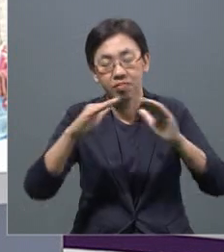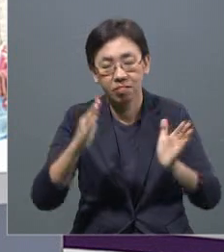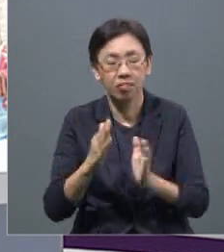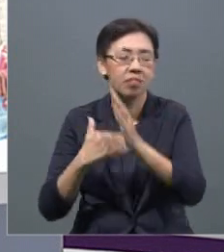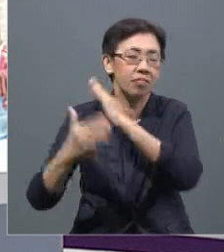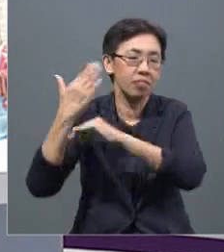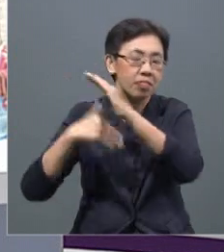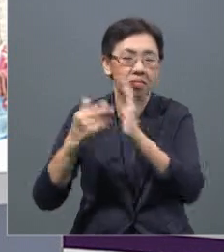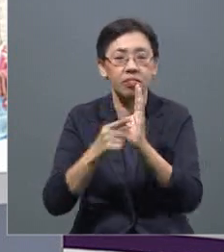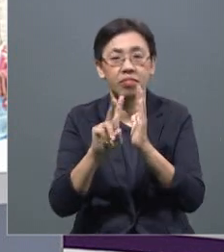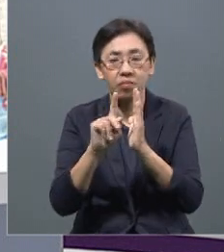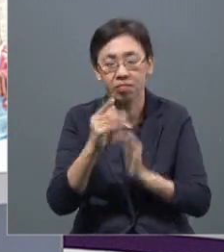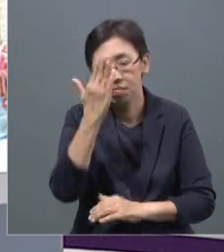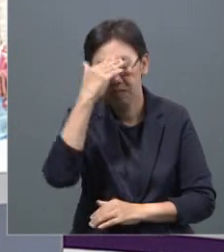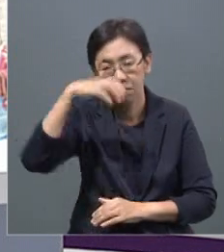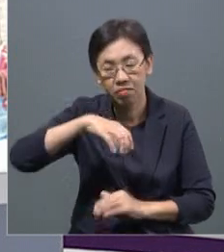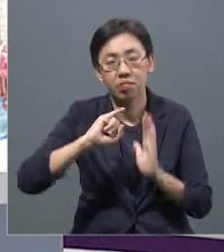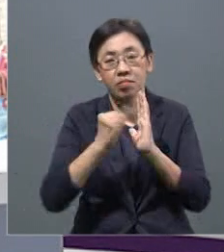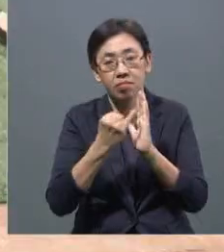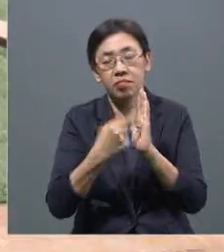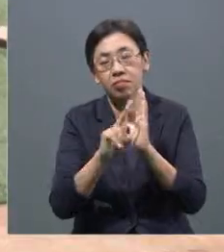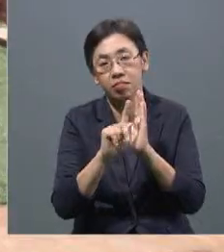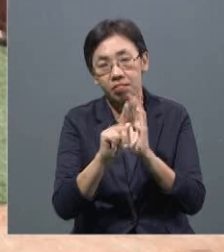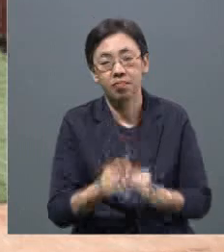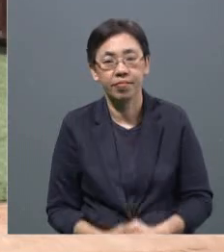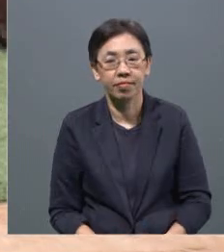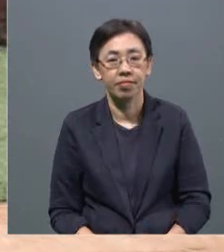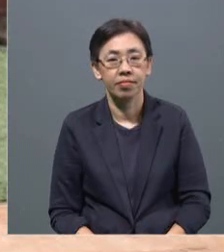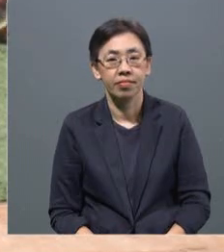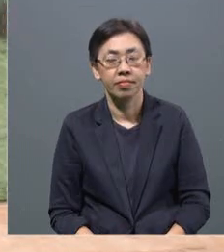านขอนแก่นที่หน้าศาลากลางจังหวัดขอนแก่นครับ